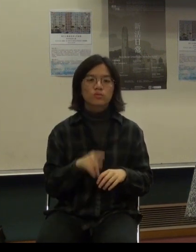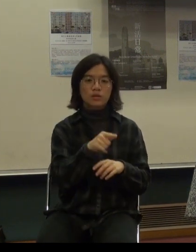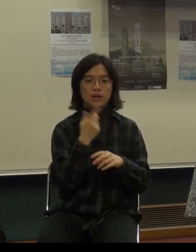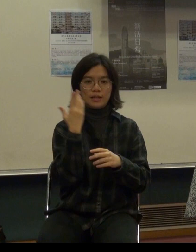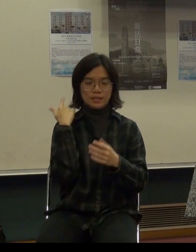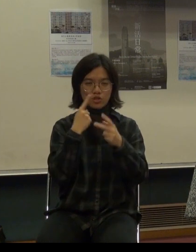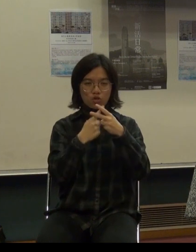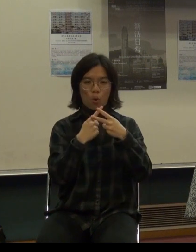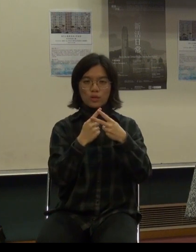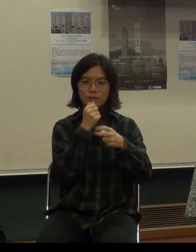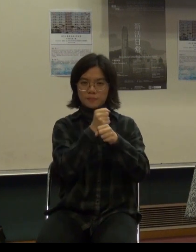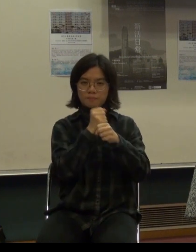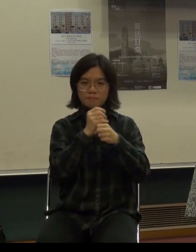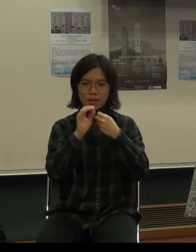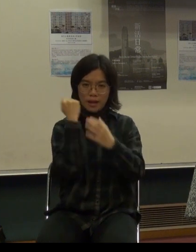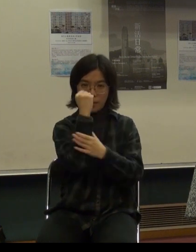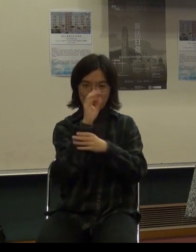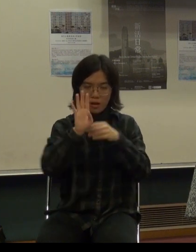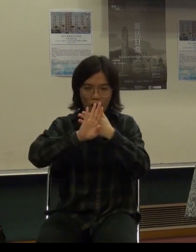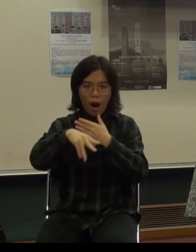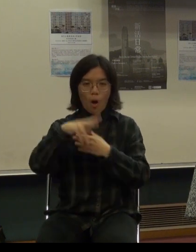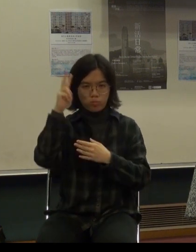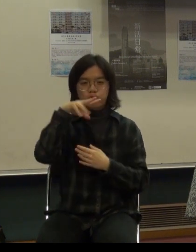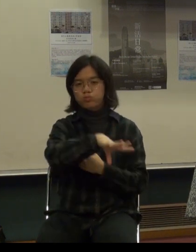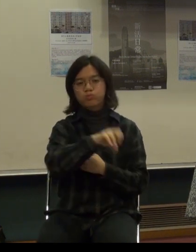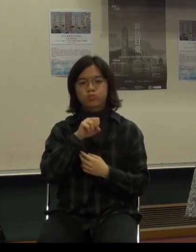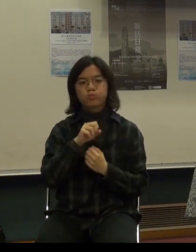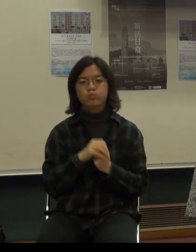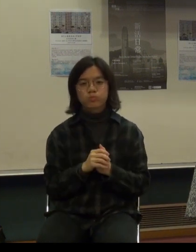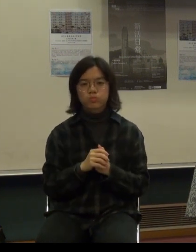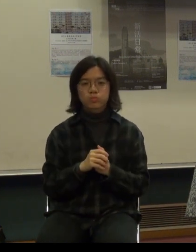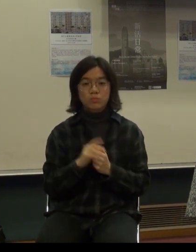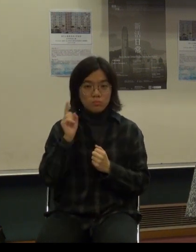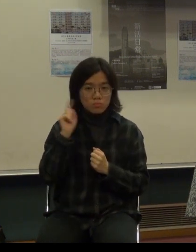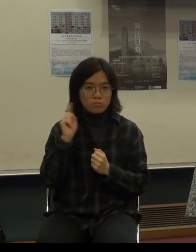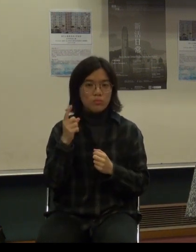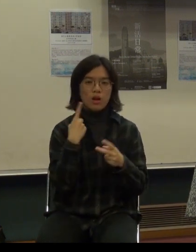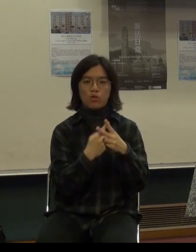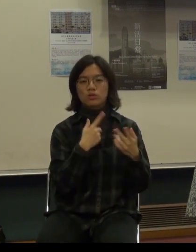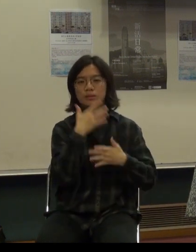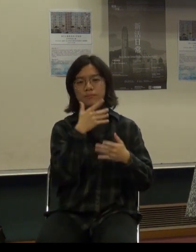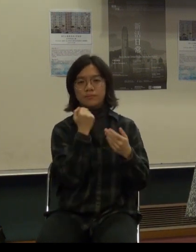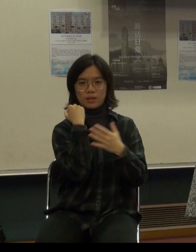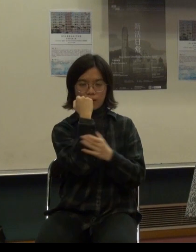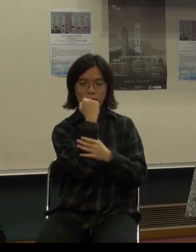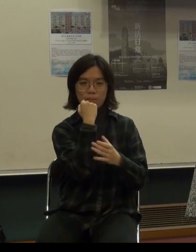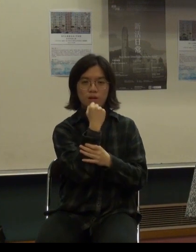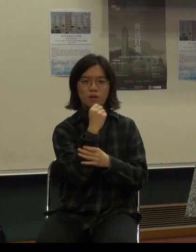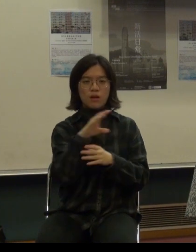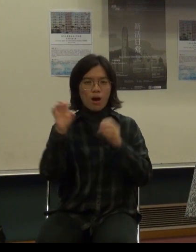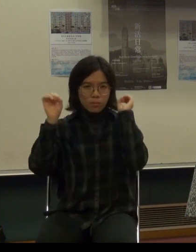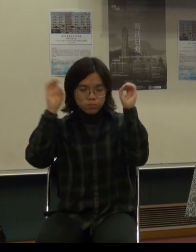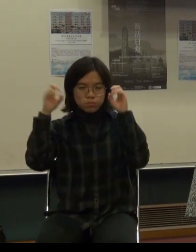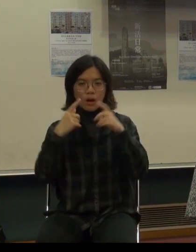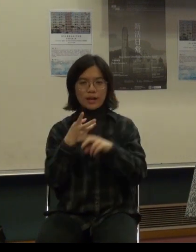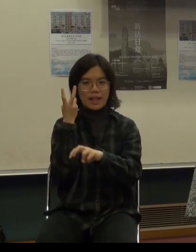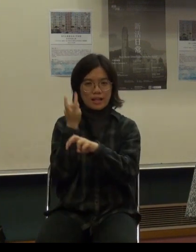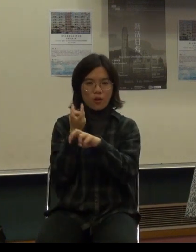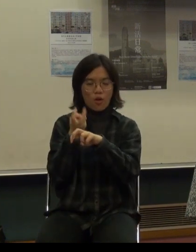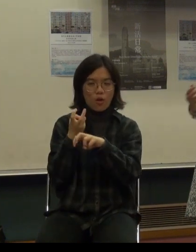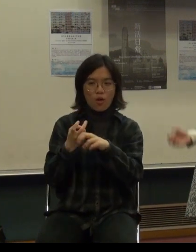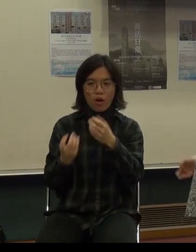工業革命之後開始應用，因為工業革命先係發明咗大量提即係容易提容易煉鋼呢個技術啊